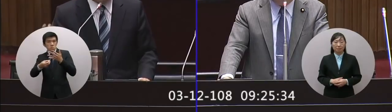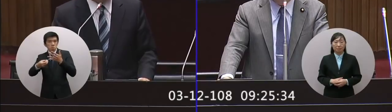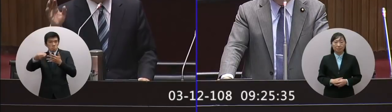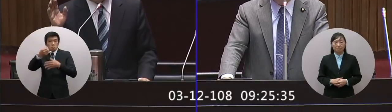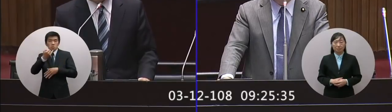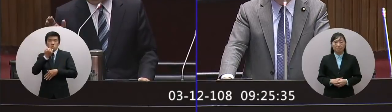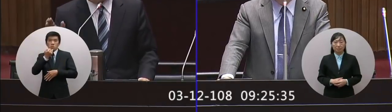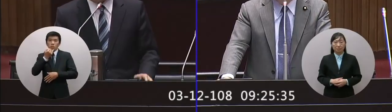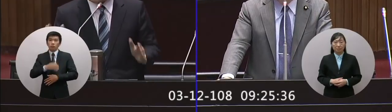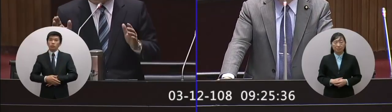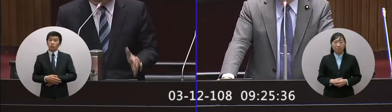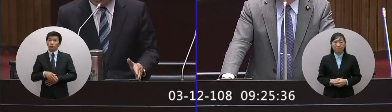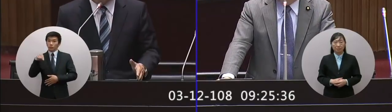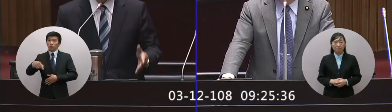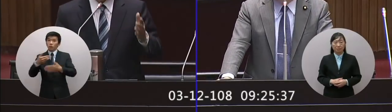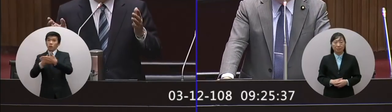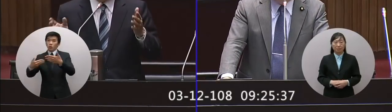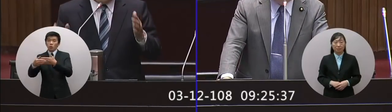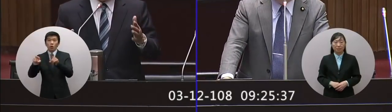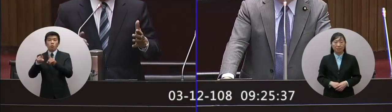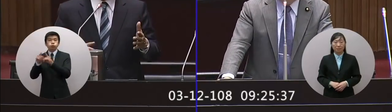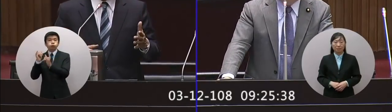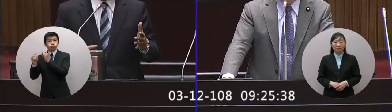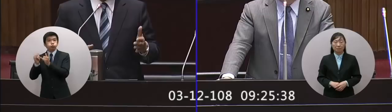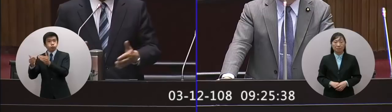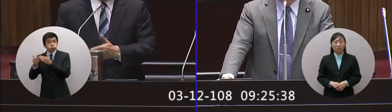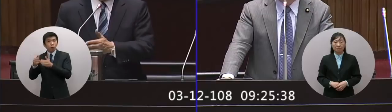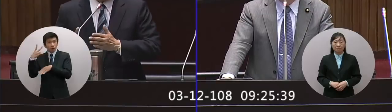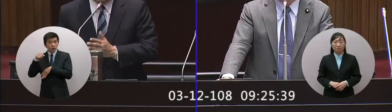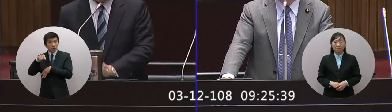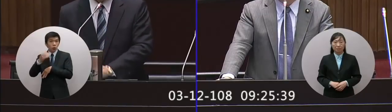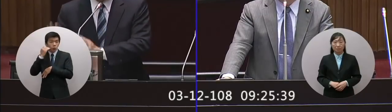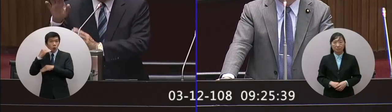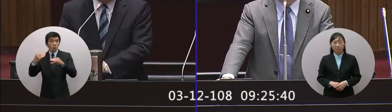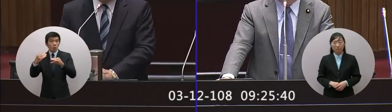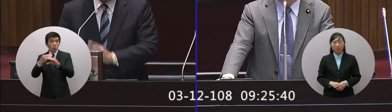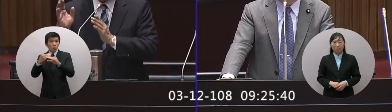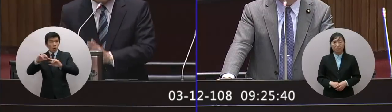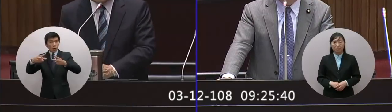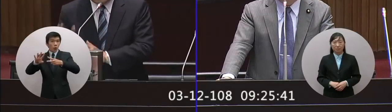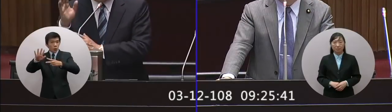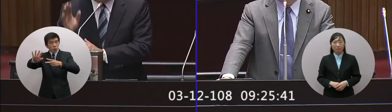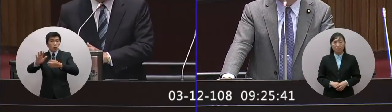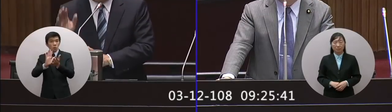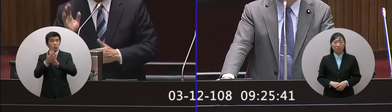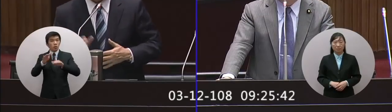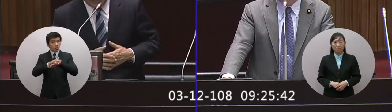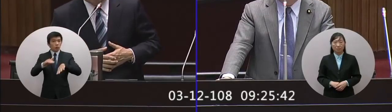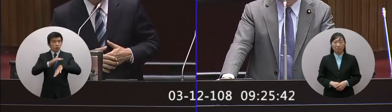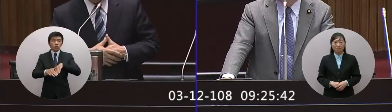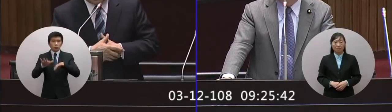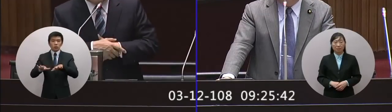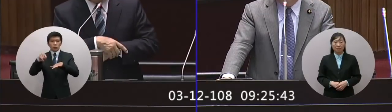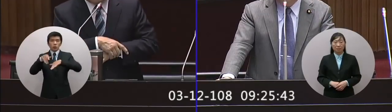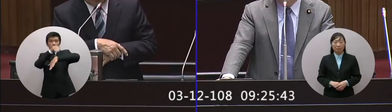这个道路不只是交通上需要，连交通安全，因为这样的路幅跟这样的 高低